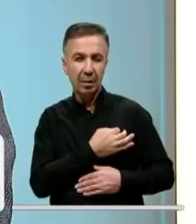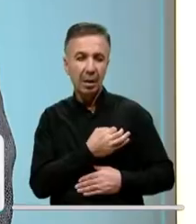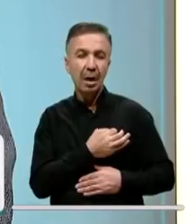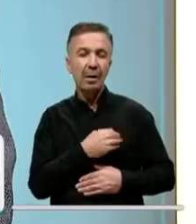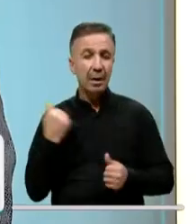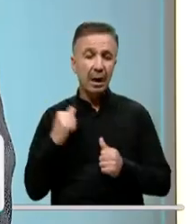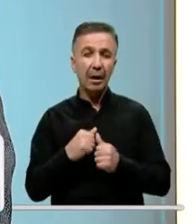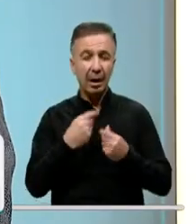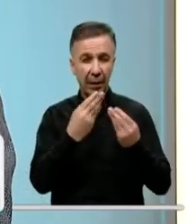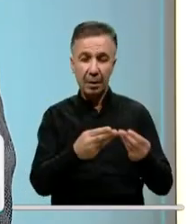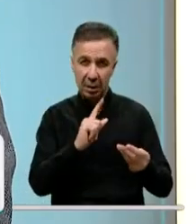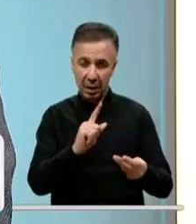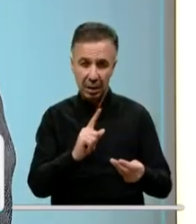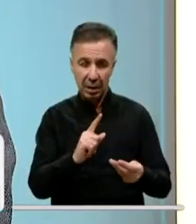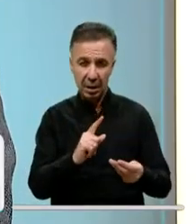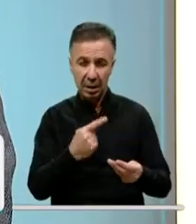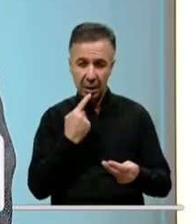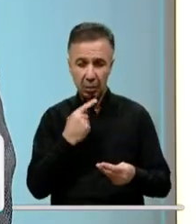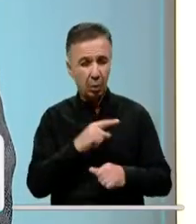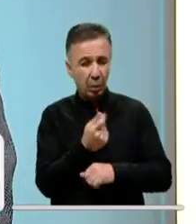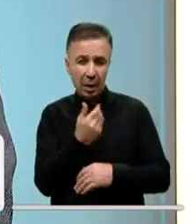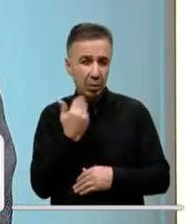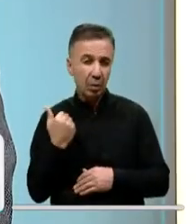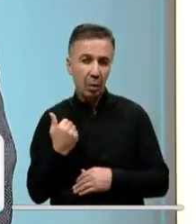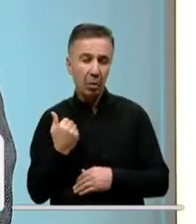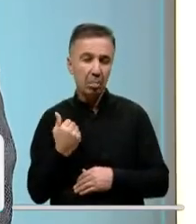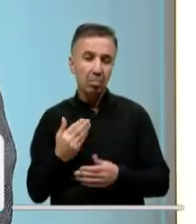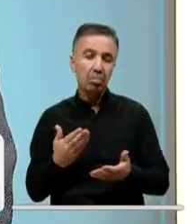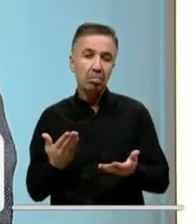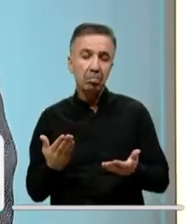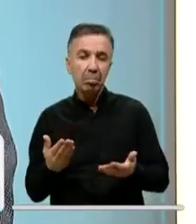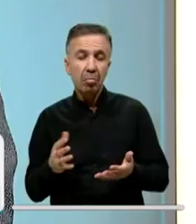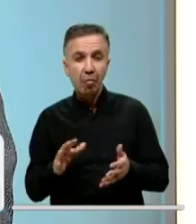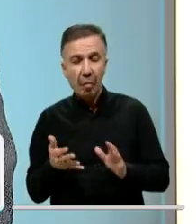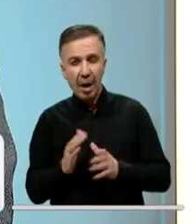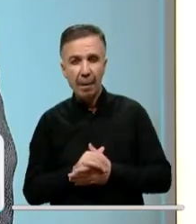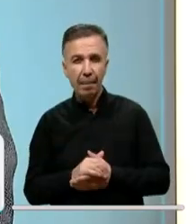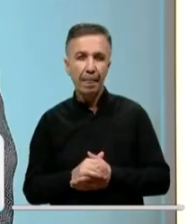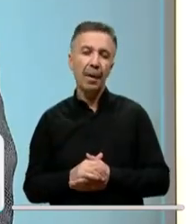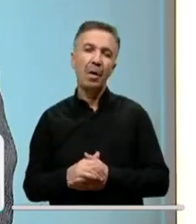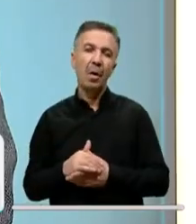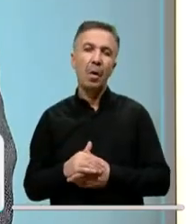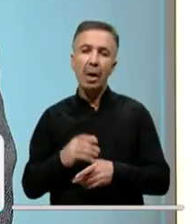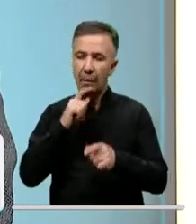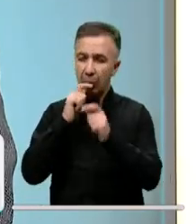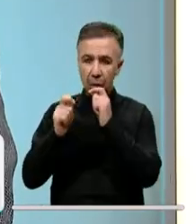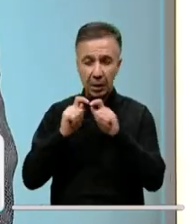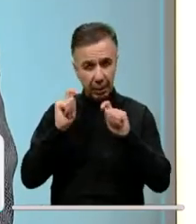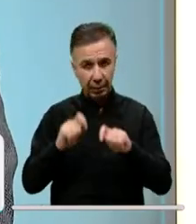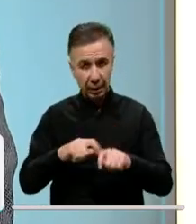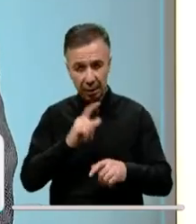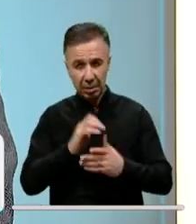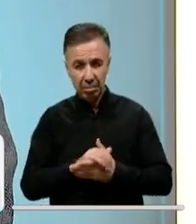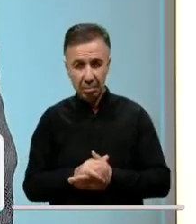bunların gerçekten gücü yoksa ya da öyle bir anlaşma mı yaptılar? Siz